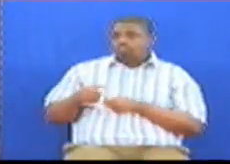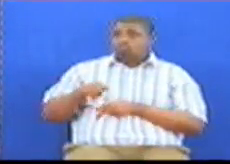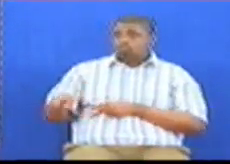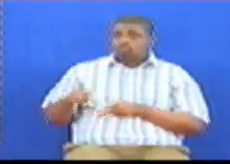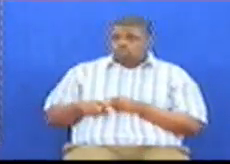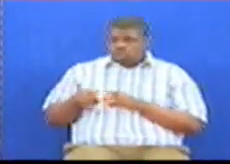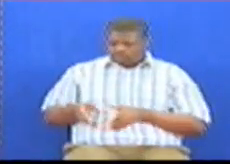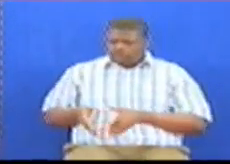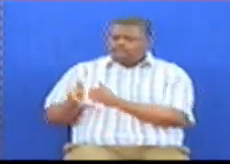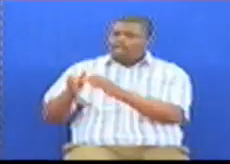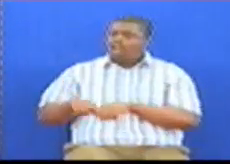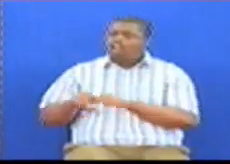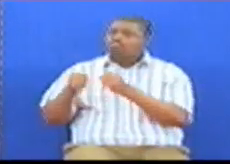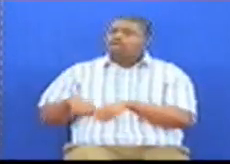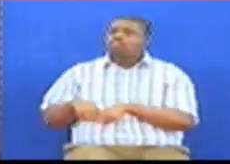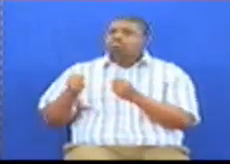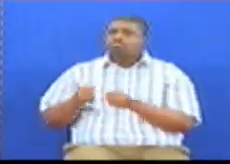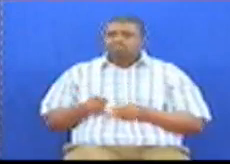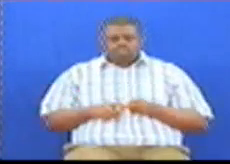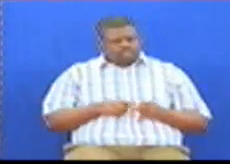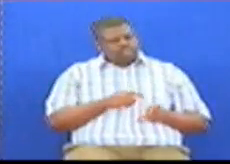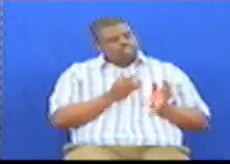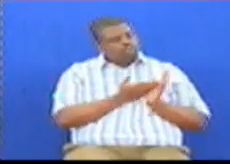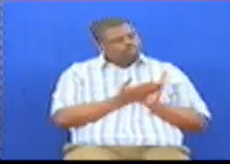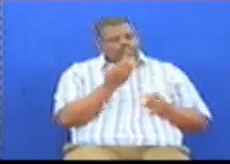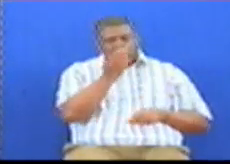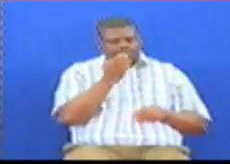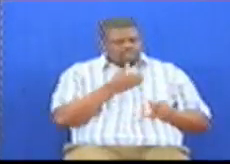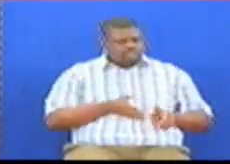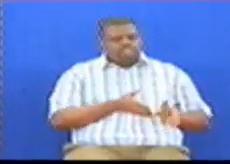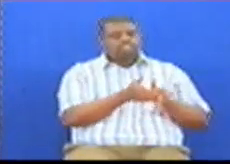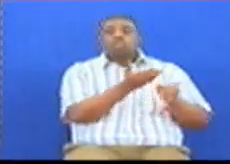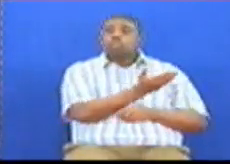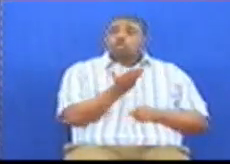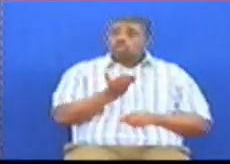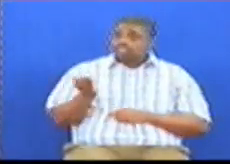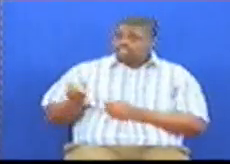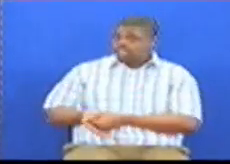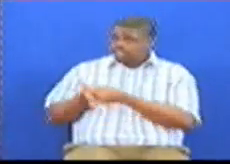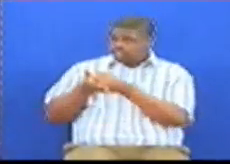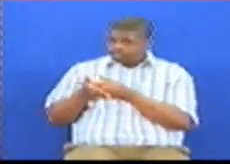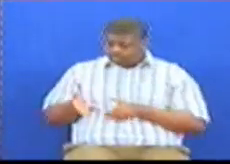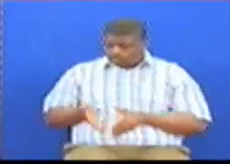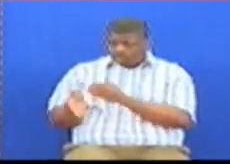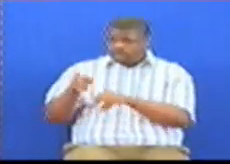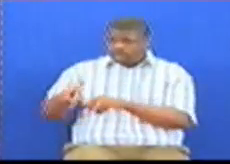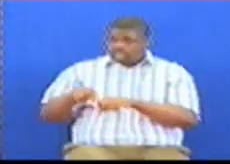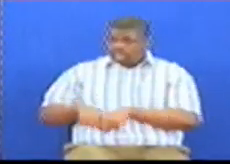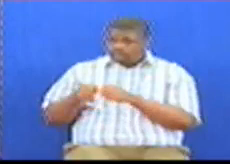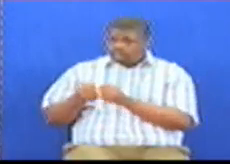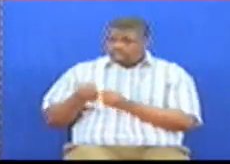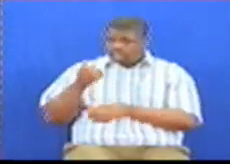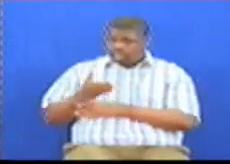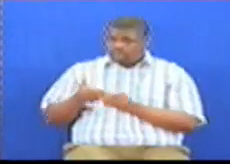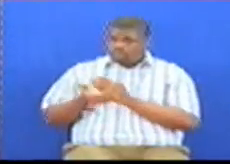barabara zimeharibika sana. Niombe TARURA tafute namna yoyote ya kuisaidia ili barabara zilizoharibika ziweze kujengwa kipindi kinachofuata